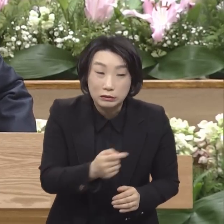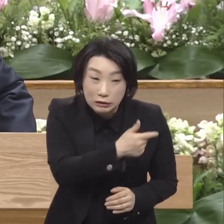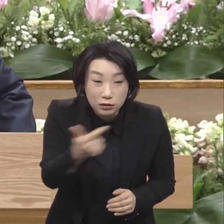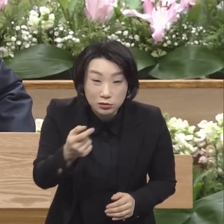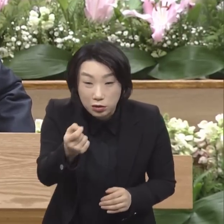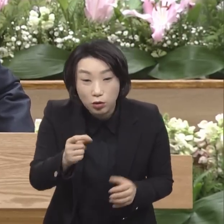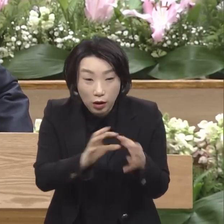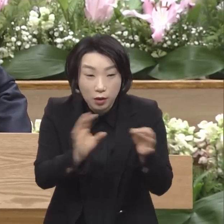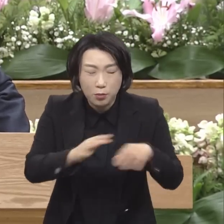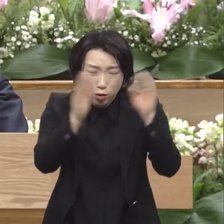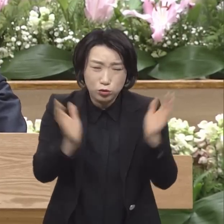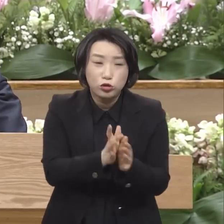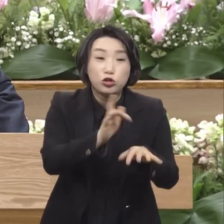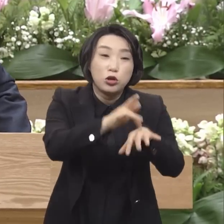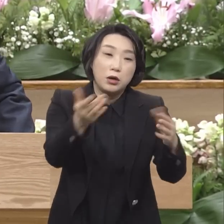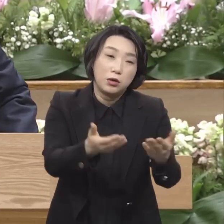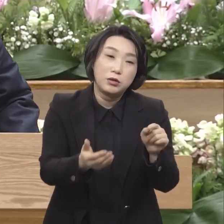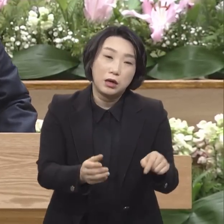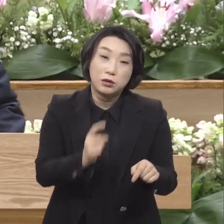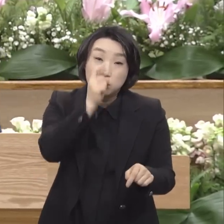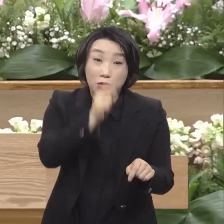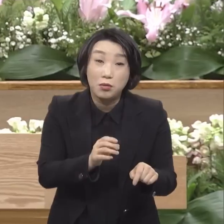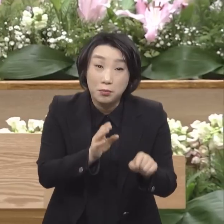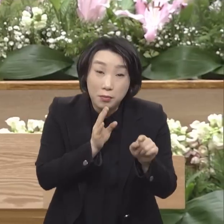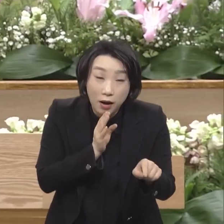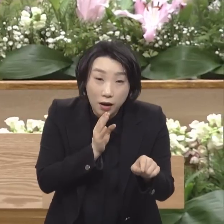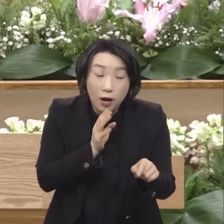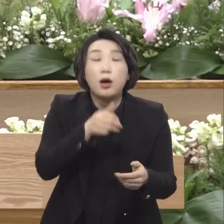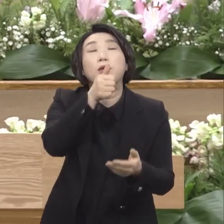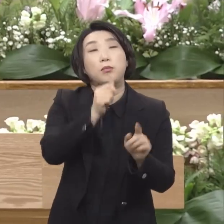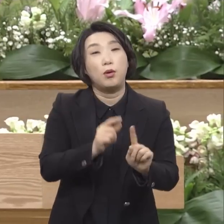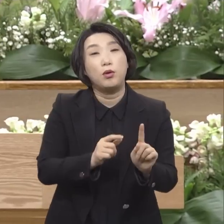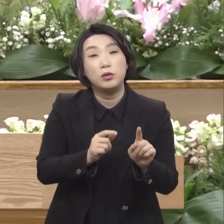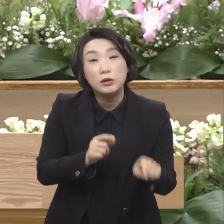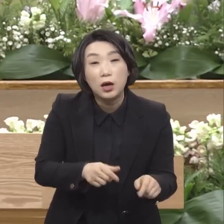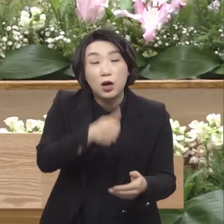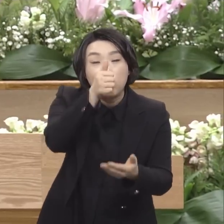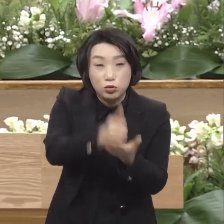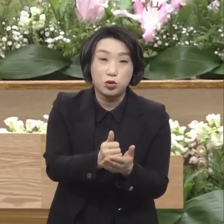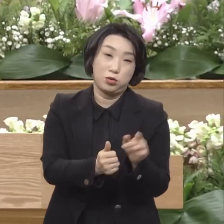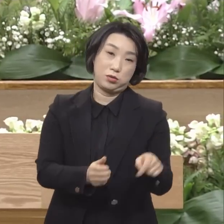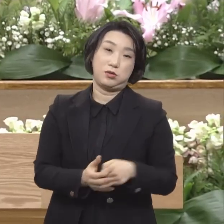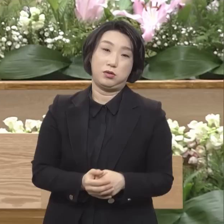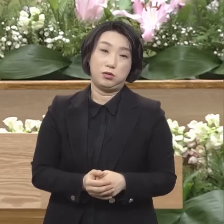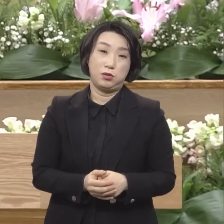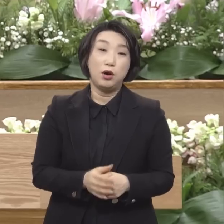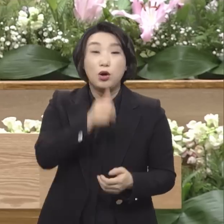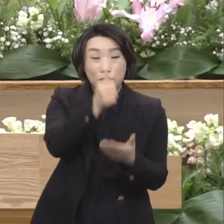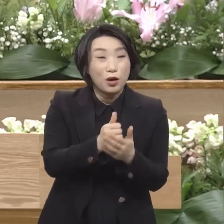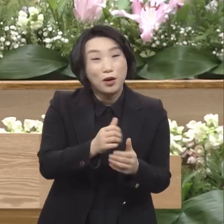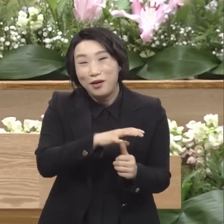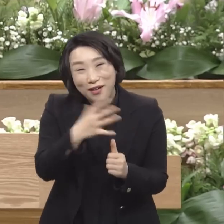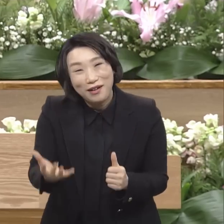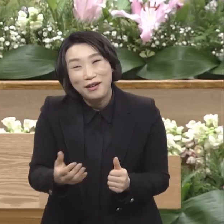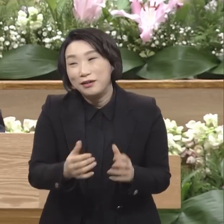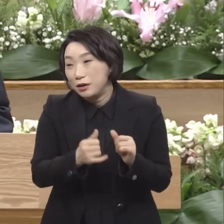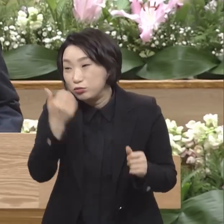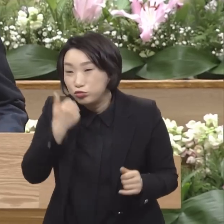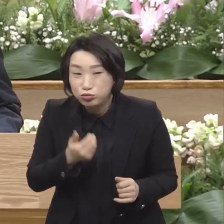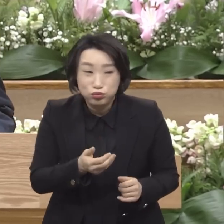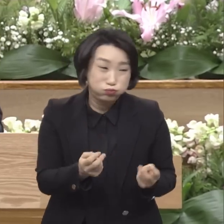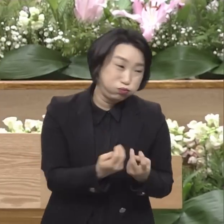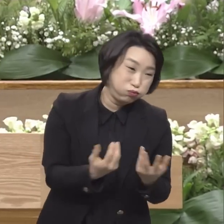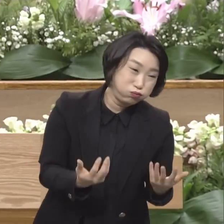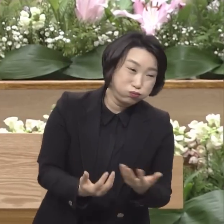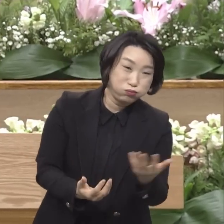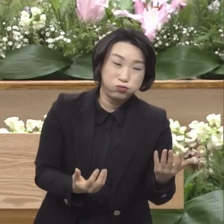크든 모든 귀신 역사, 바로 죄라 이 말입니다. 죄. 벗어날 길이 있는가? 벗어날